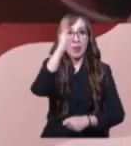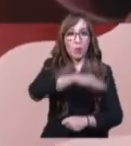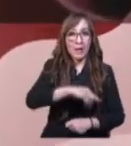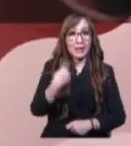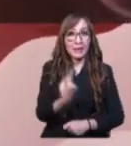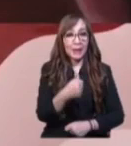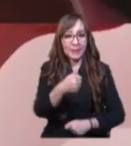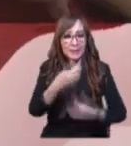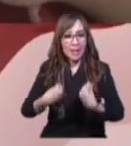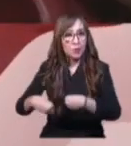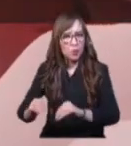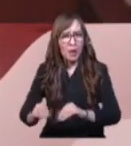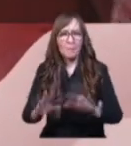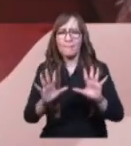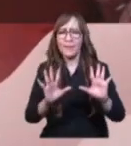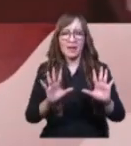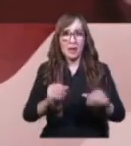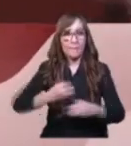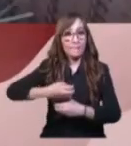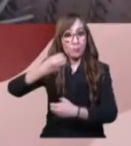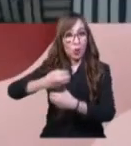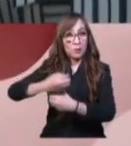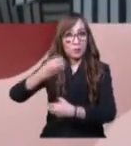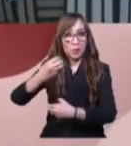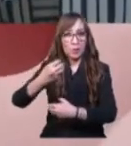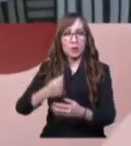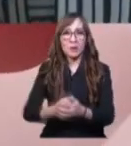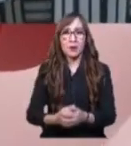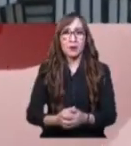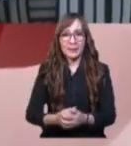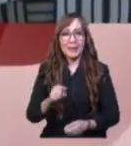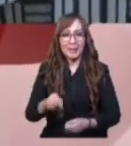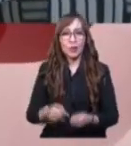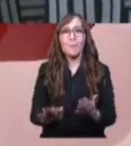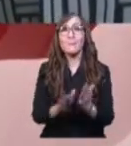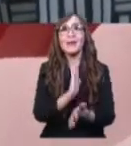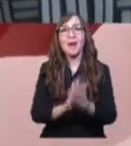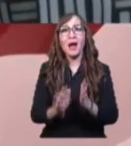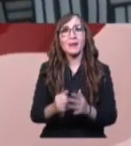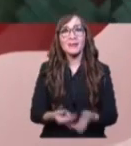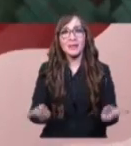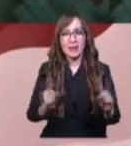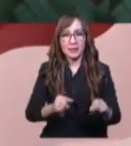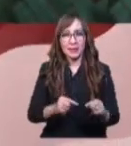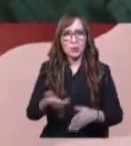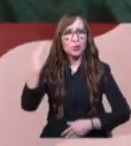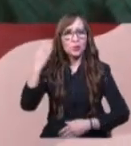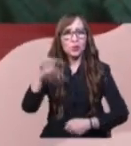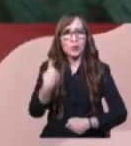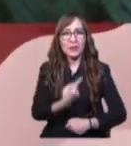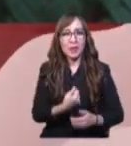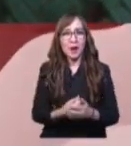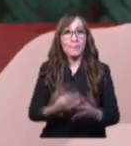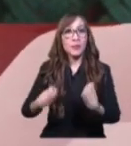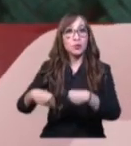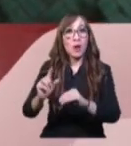jualan beratus-ratus botol, itu pun juga pernah terjadi gitu. Atau zaman dulu kita jualan satu gelas, hari